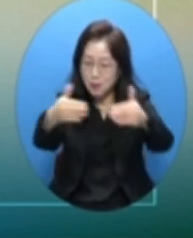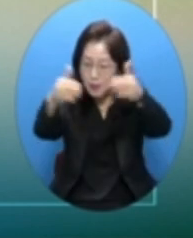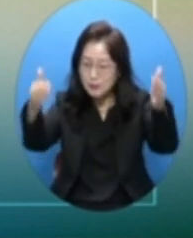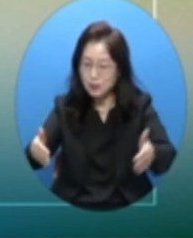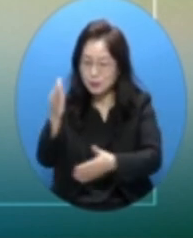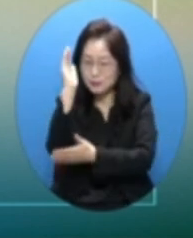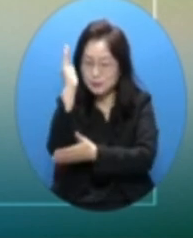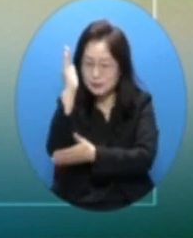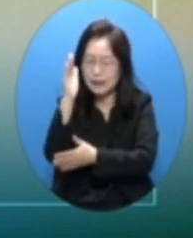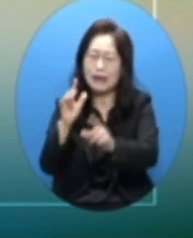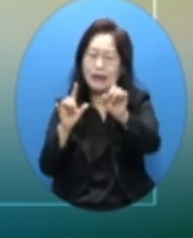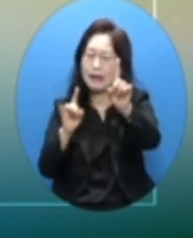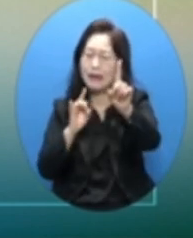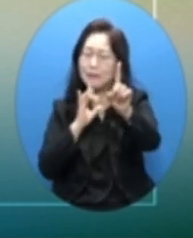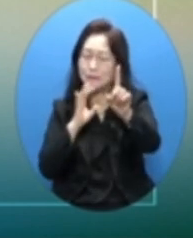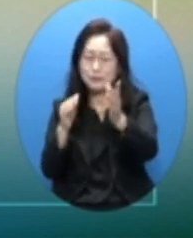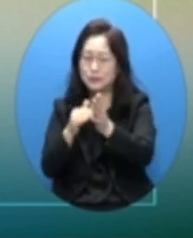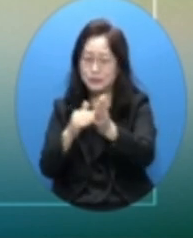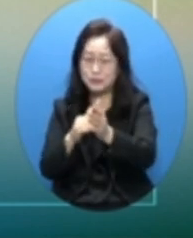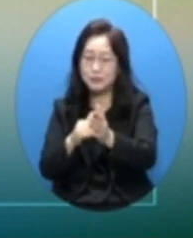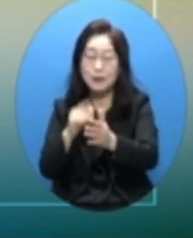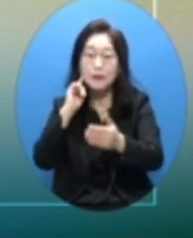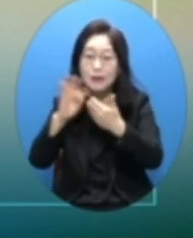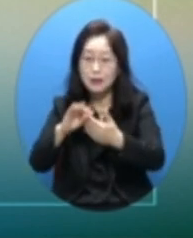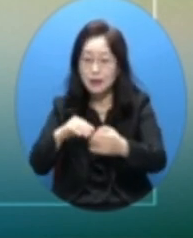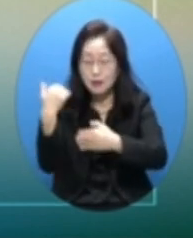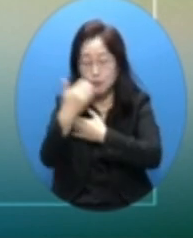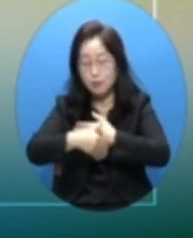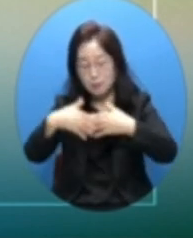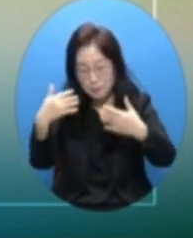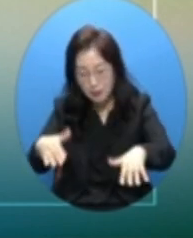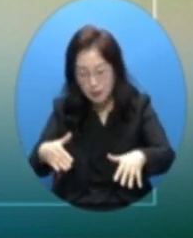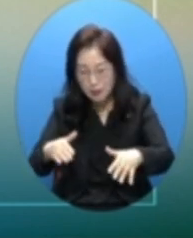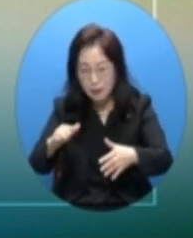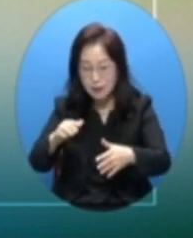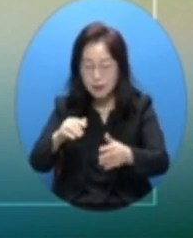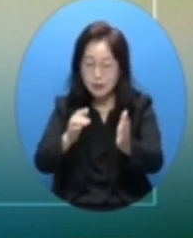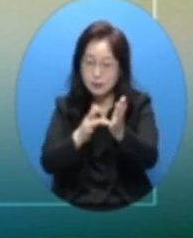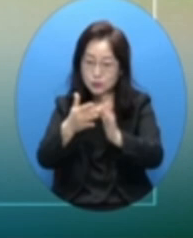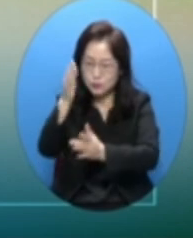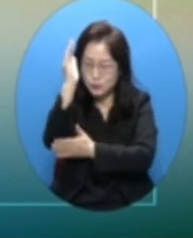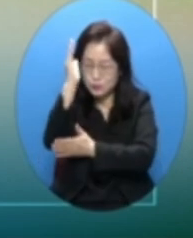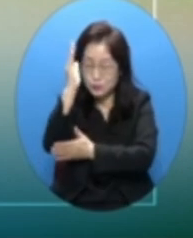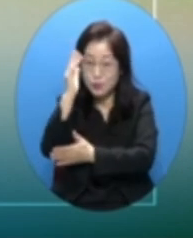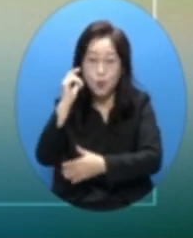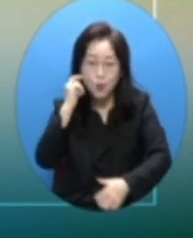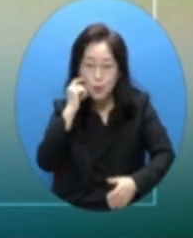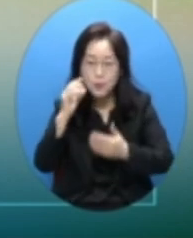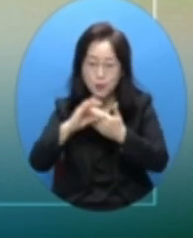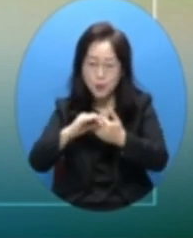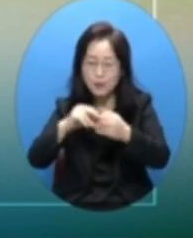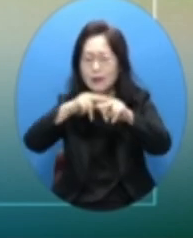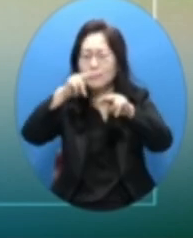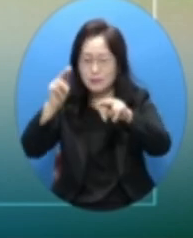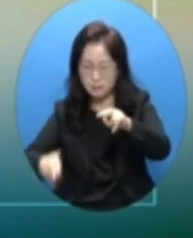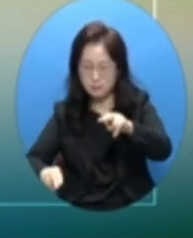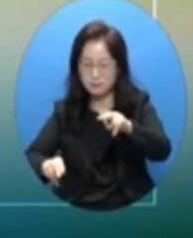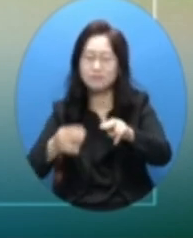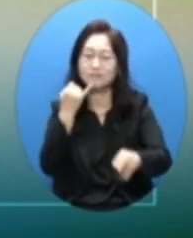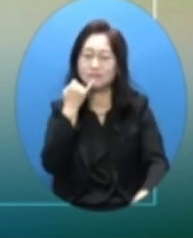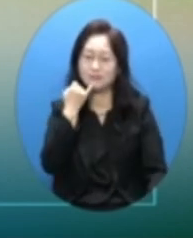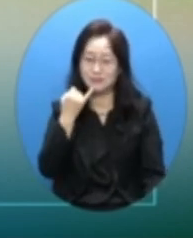강대상만 있으면 됩니다 만약 내가 몸이 쇠약해 더 이상 그리스도를 전할 수 없게 되면 나를 강단에서 끌어내려